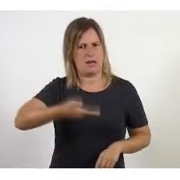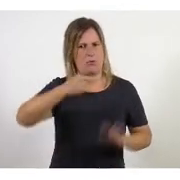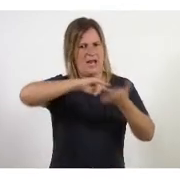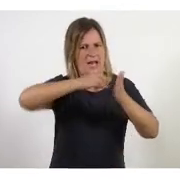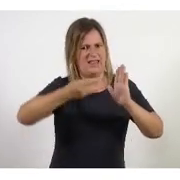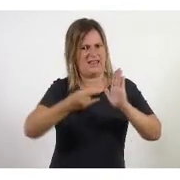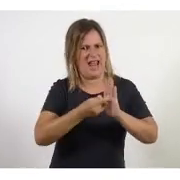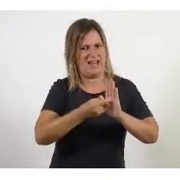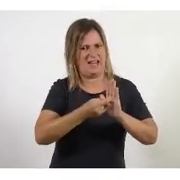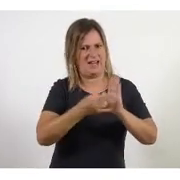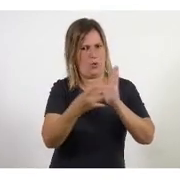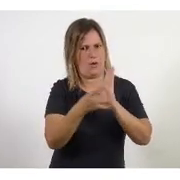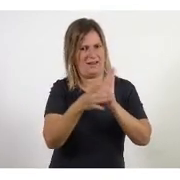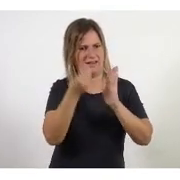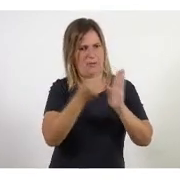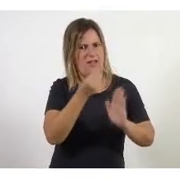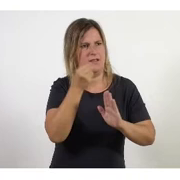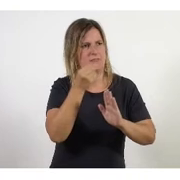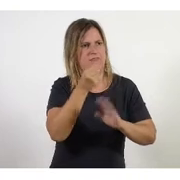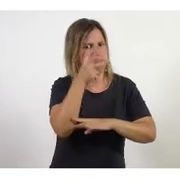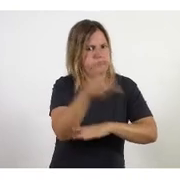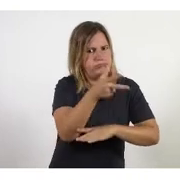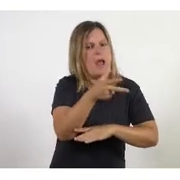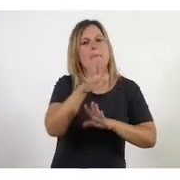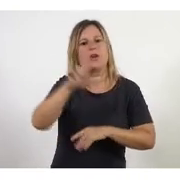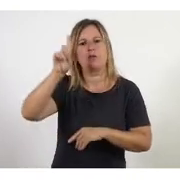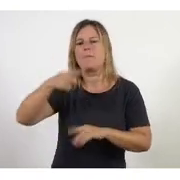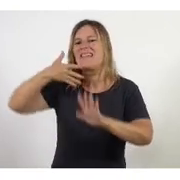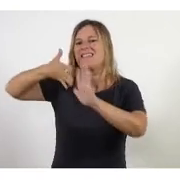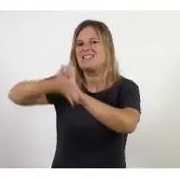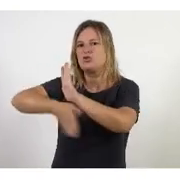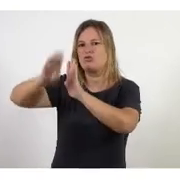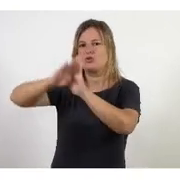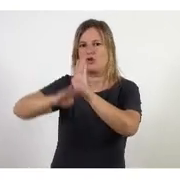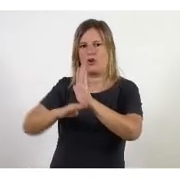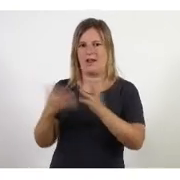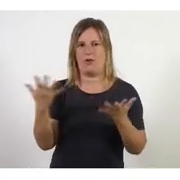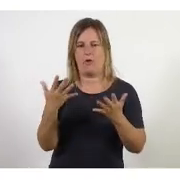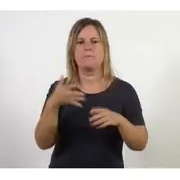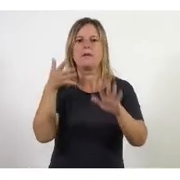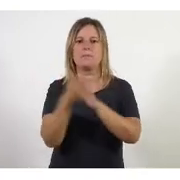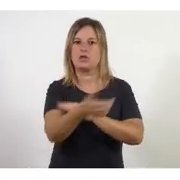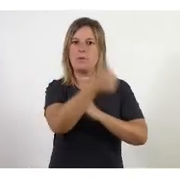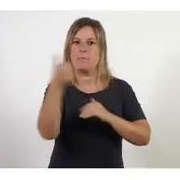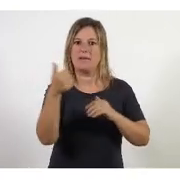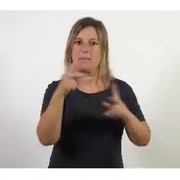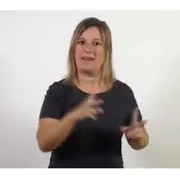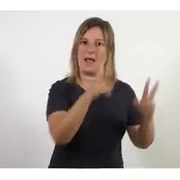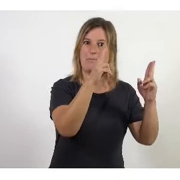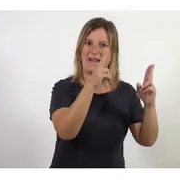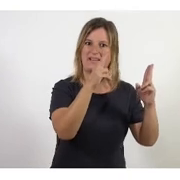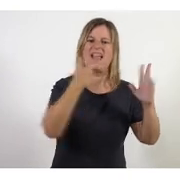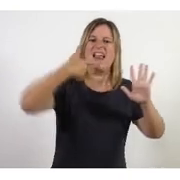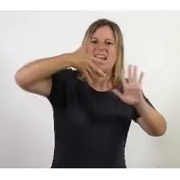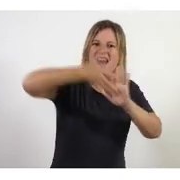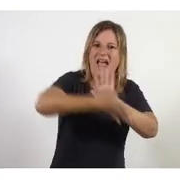saber explicar una història. Llavors, la primera part del taller que farem avui, parlarem d'això, de narrativa, farem